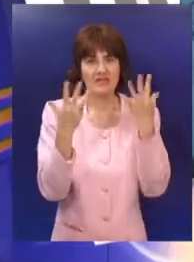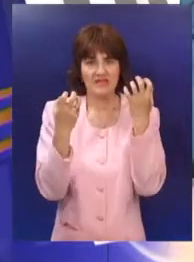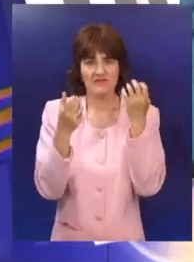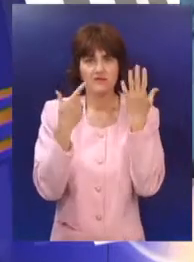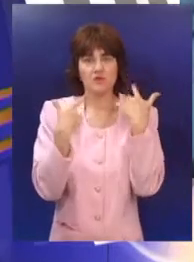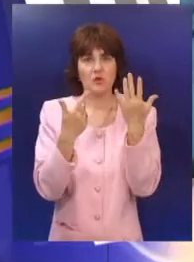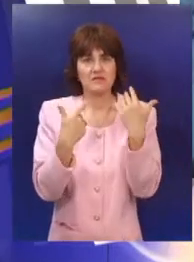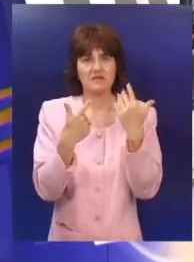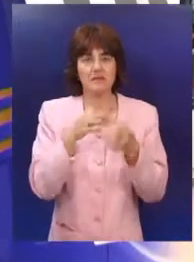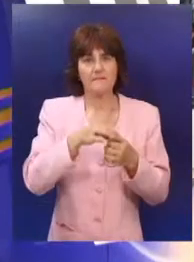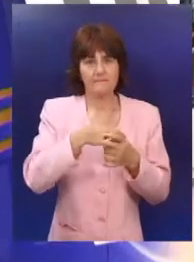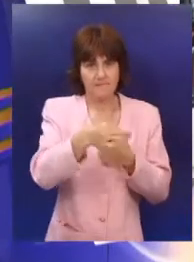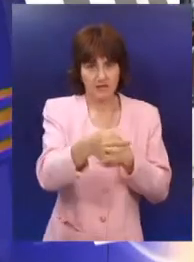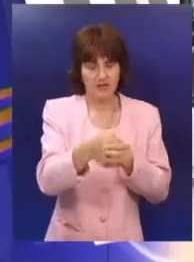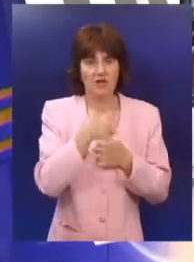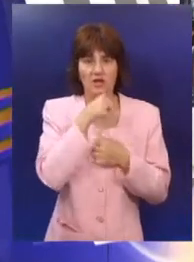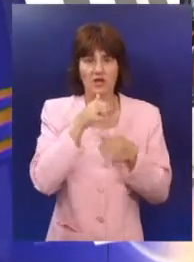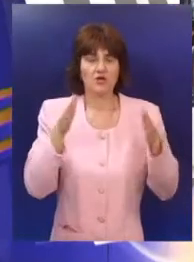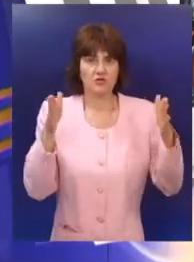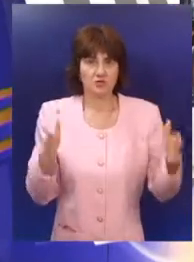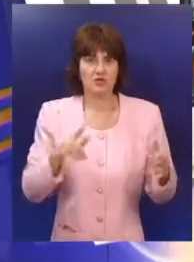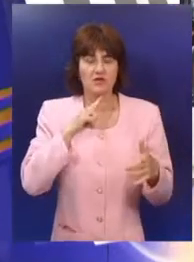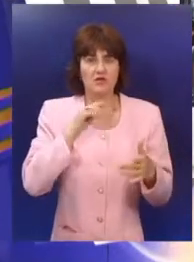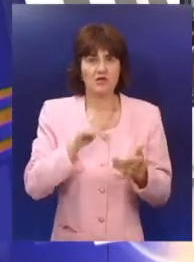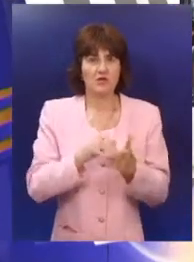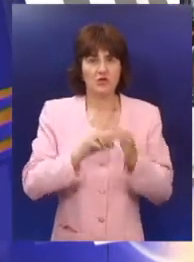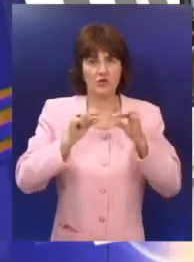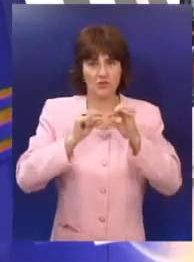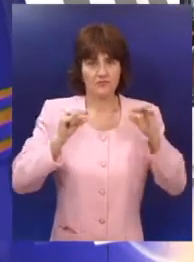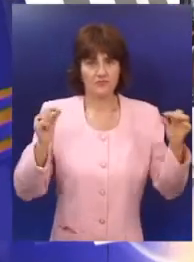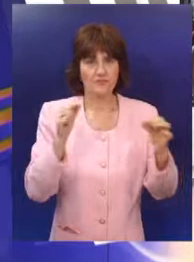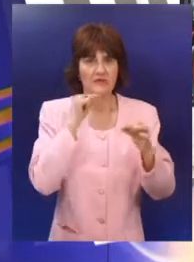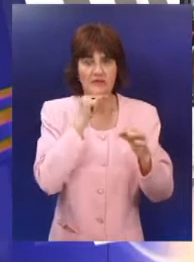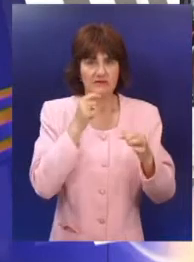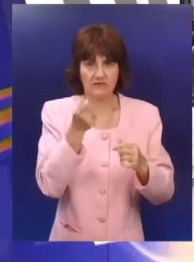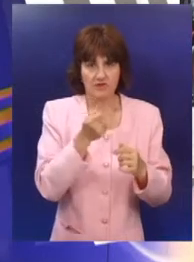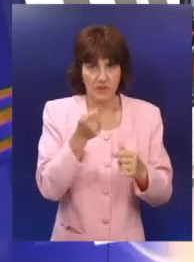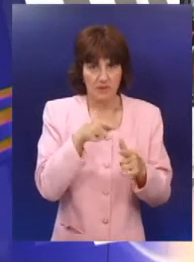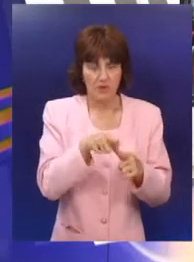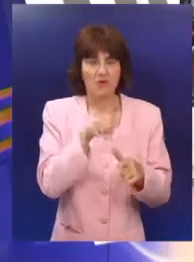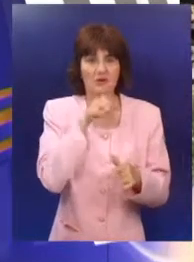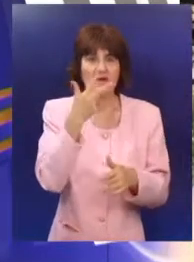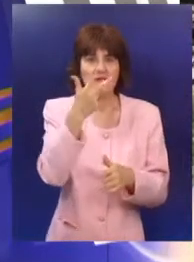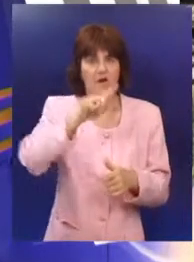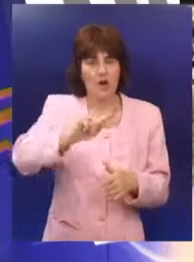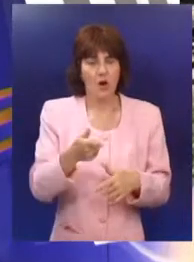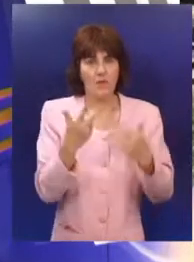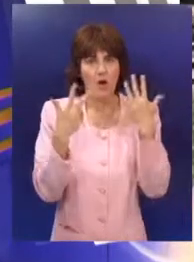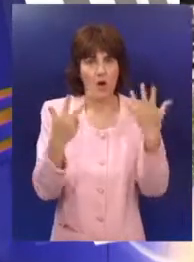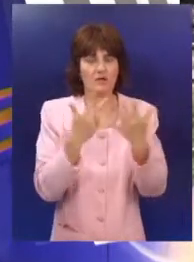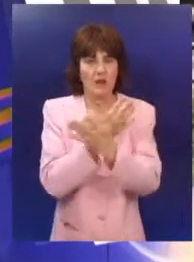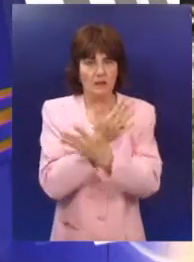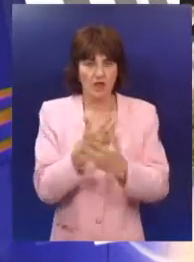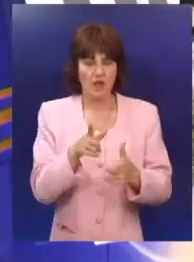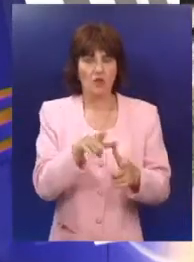širine 1,6 metara i presvučena je tartan podlogom. Vrednost ovih radova iznosi 3,8 miliona dinara, a izvođač